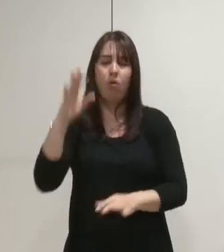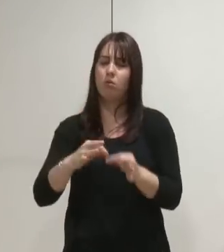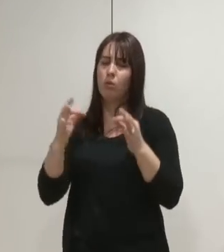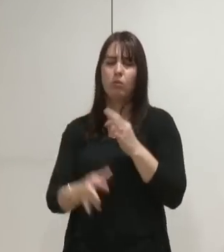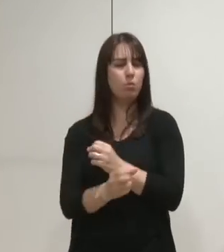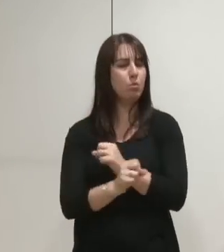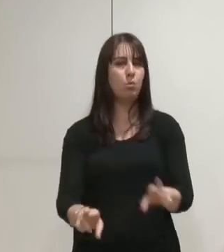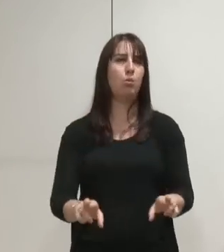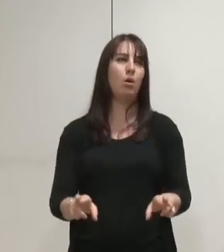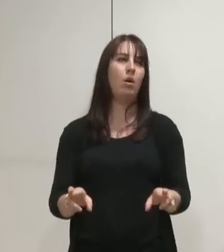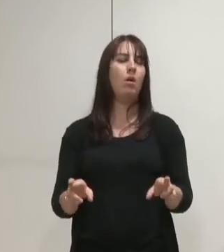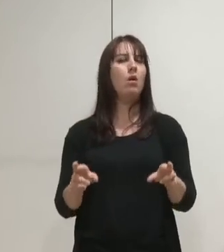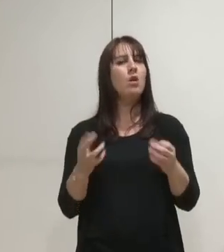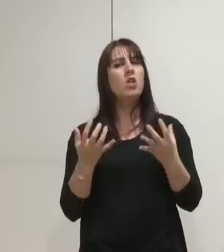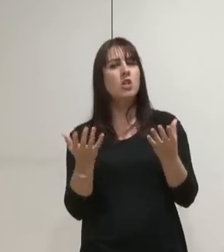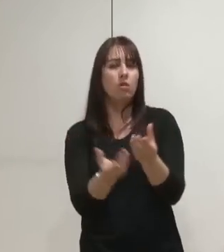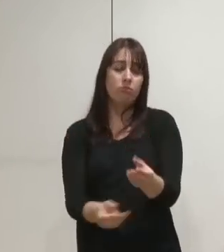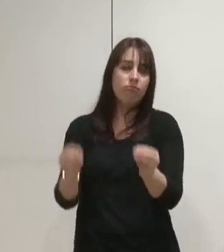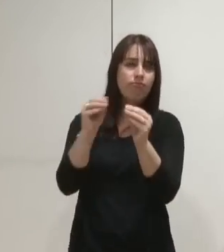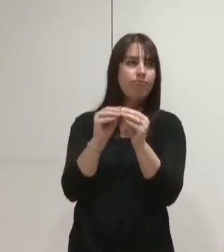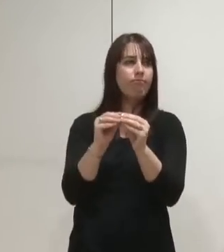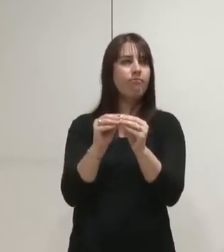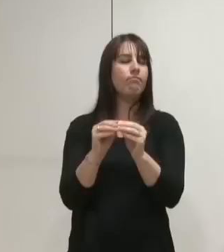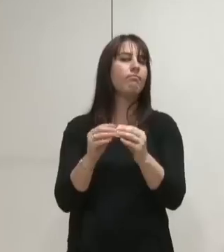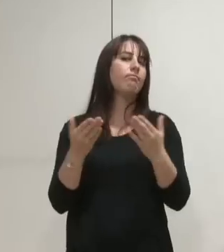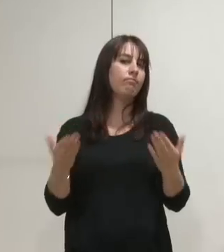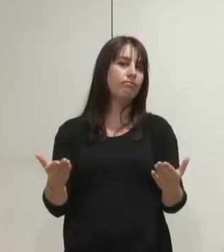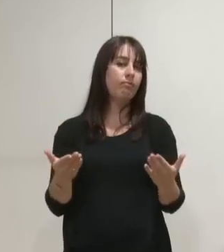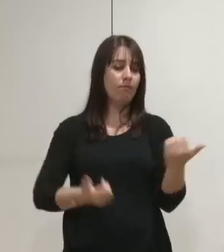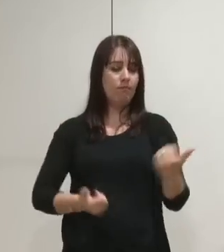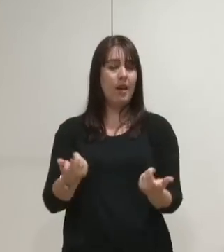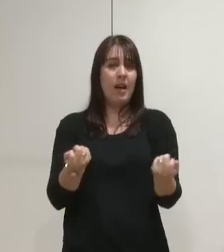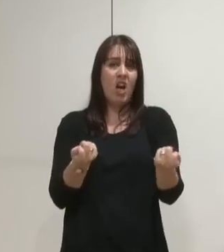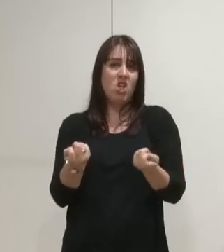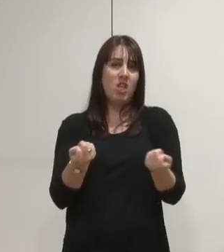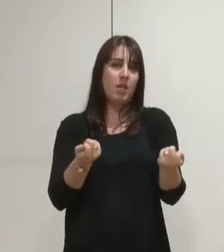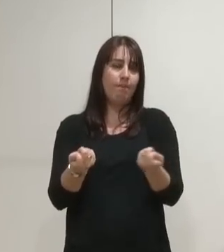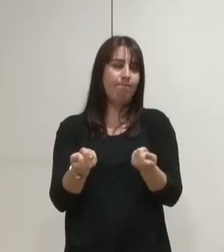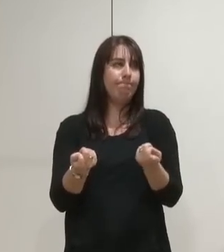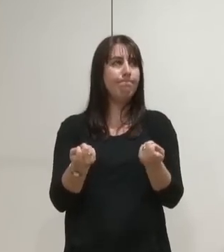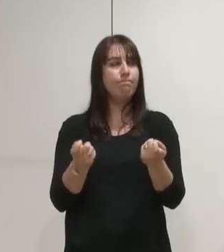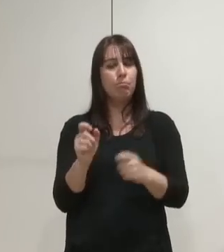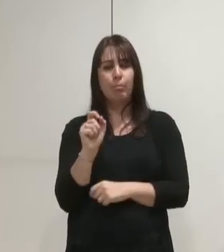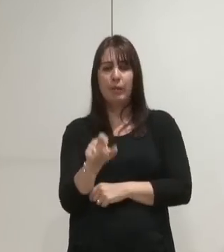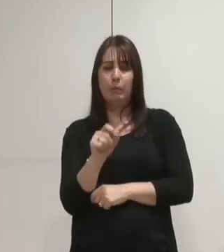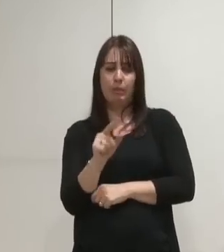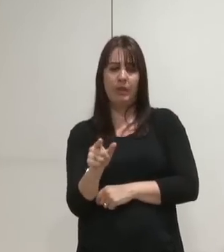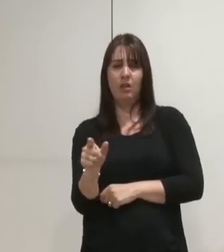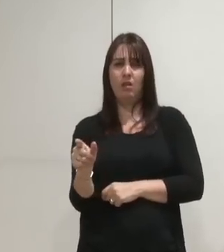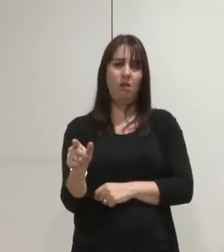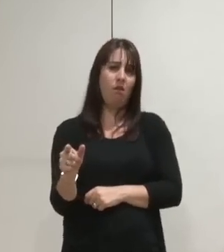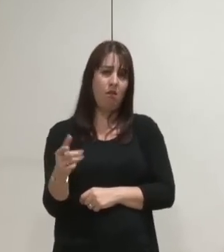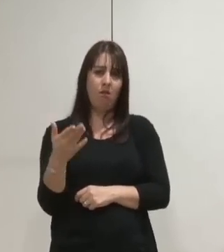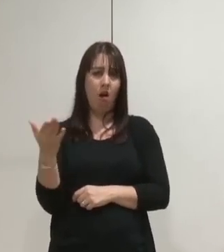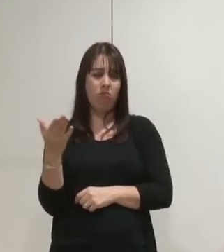autrement je voudrais ajouter le fait que cette régie est une est une est une pure illusion